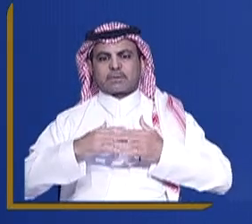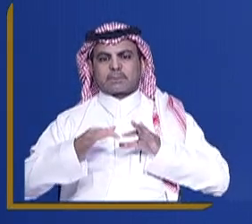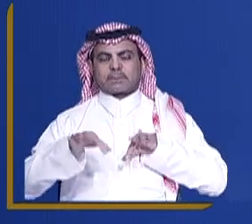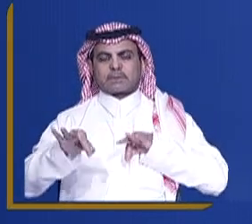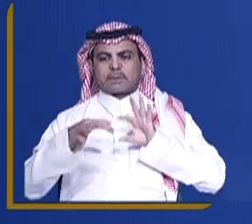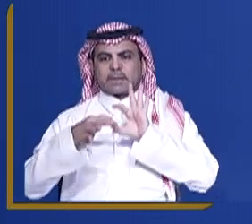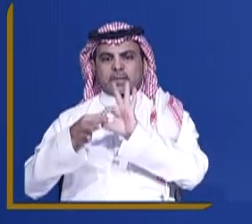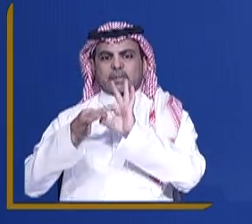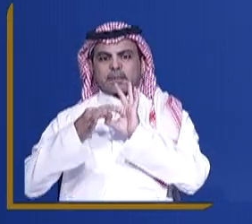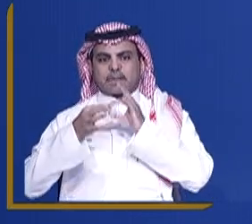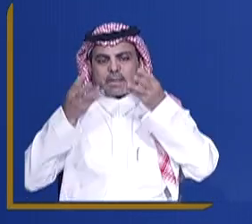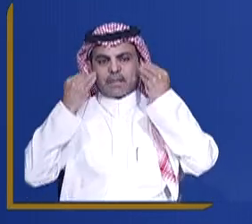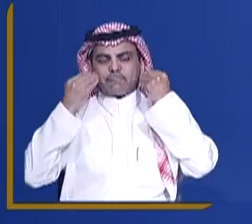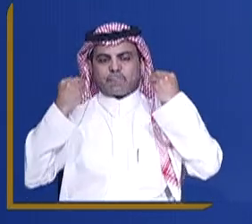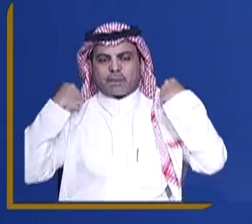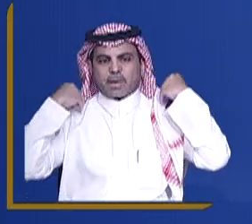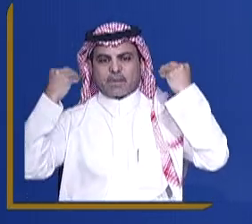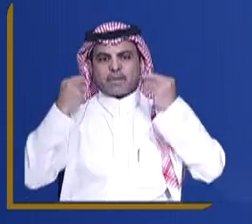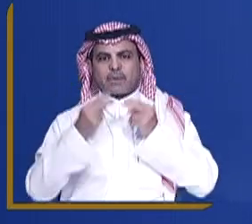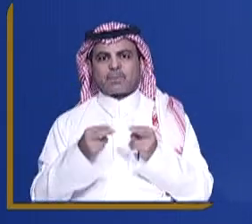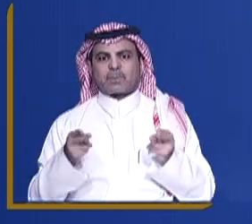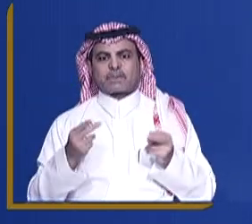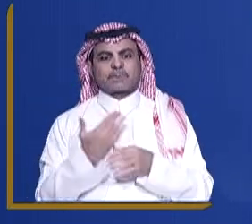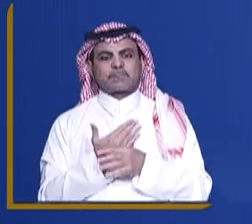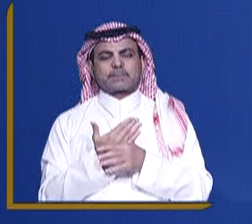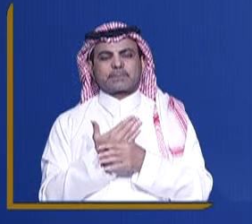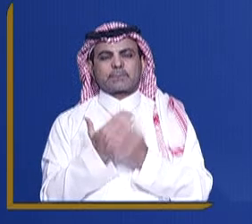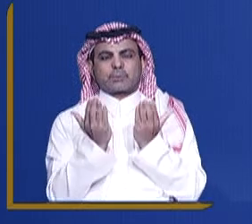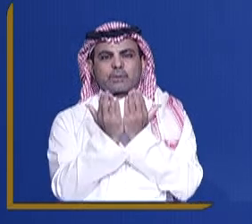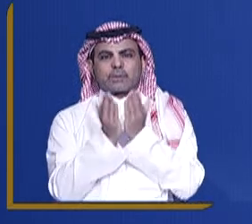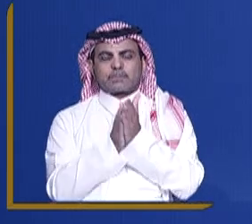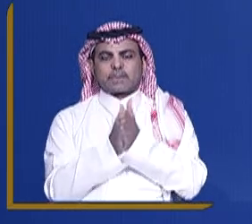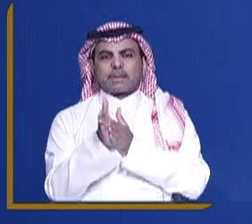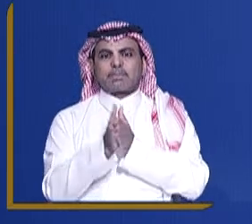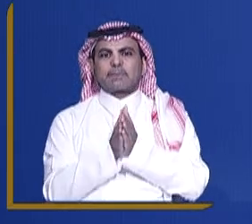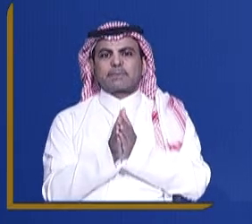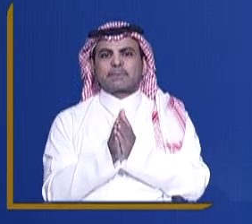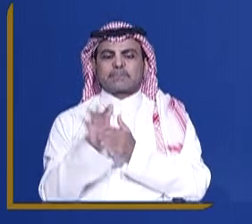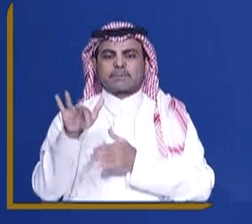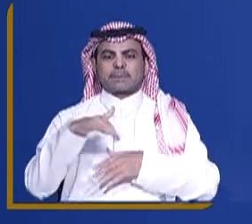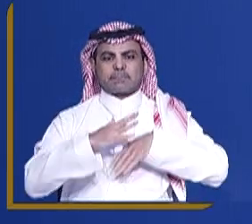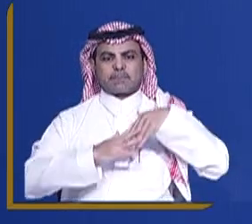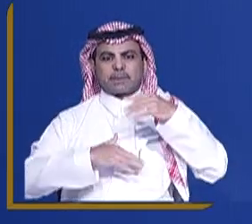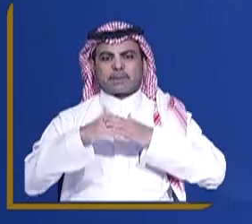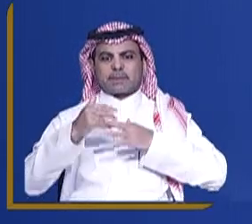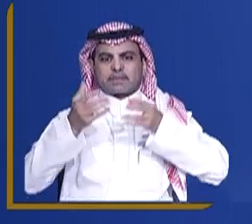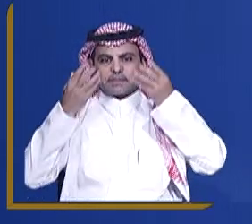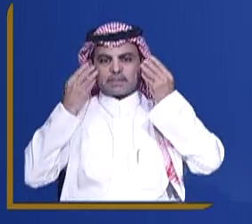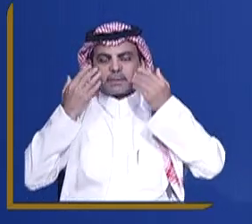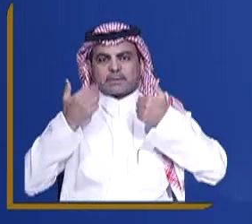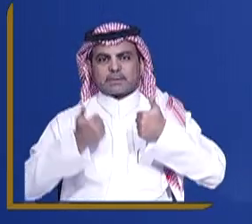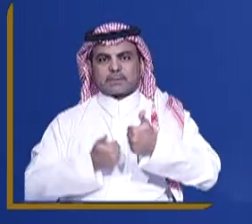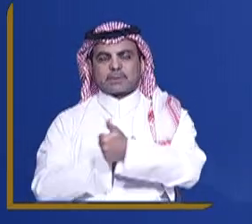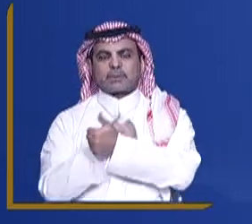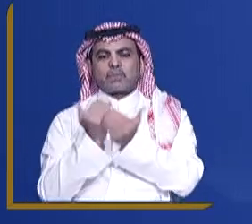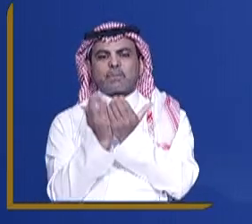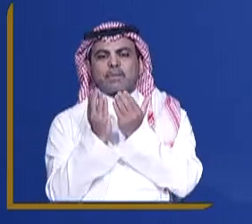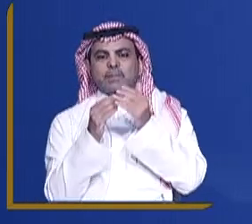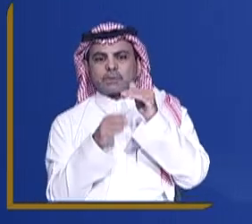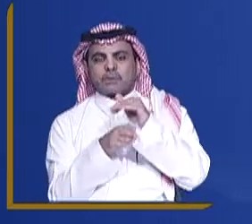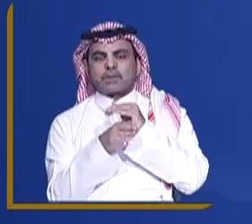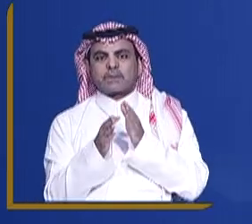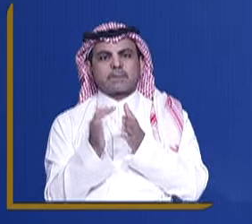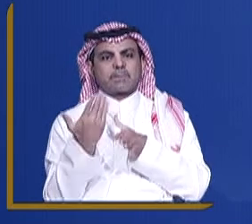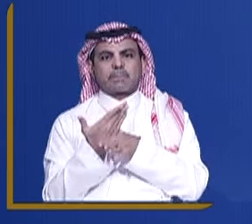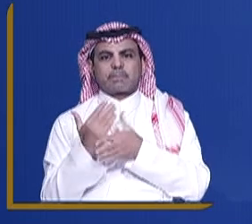الاستراتيجية كالثقافة والرياضة وغيرها، لتحفيز الطالب بالمهارات وبالأنشطة داخل الفصل التي